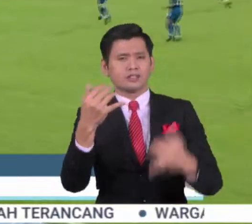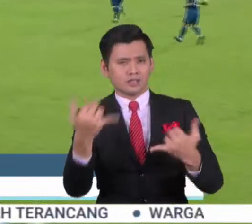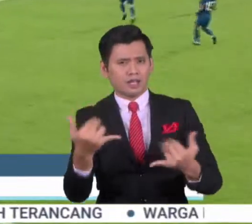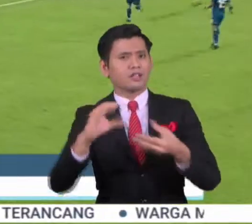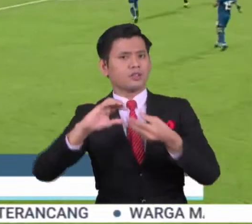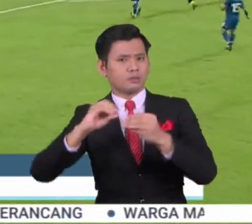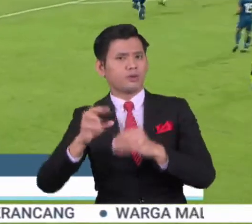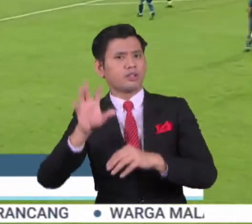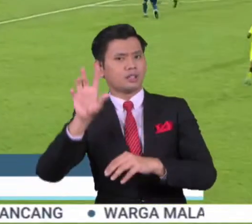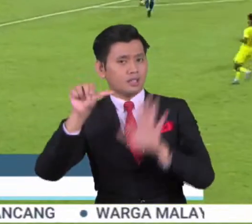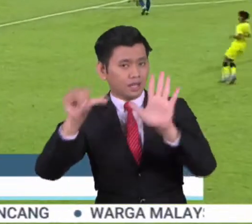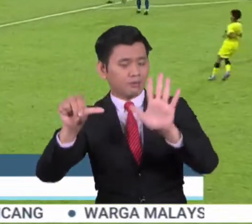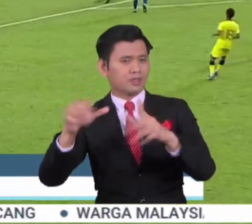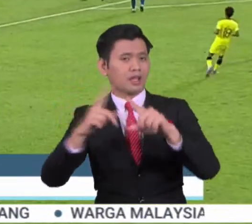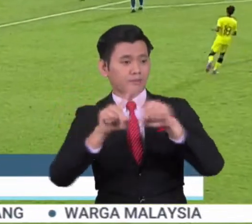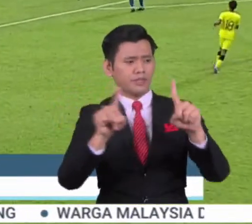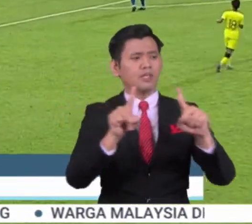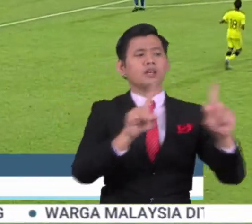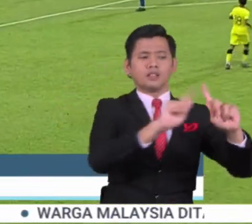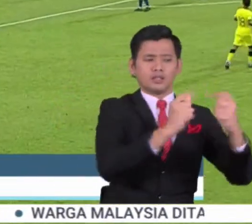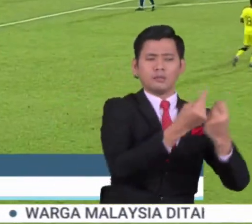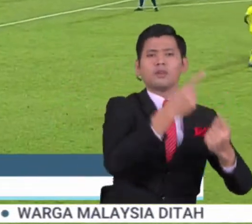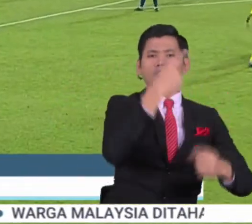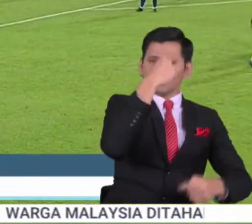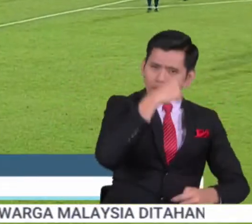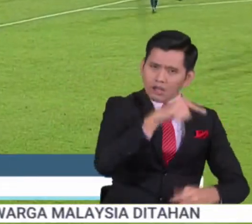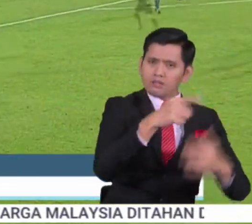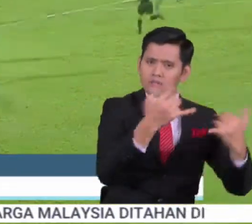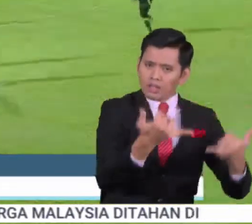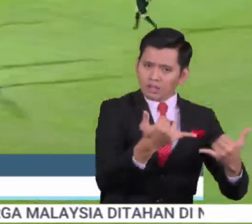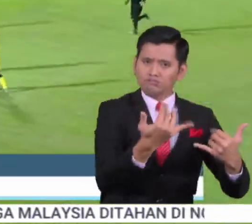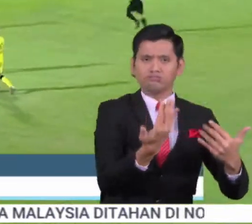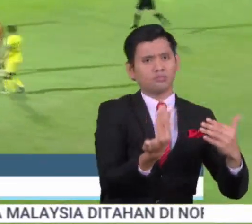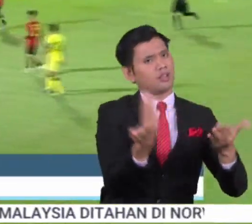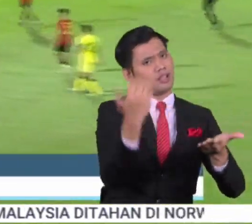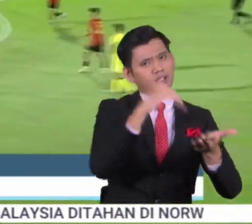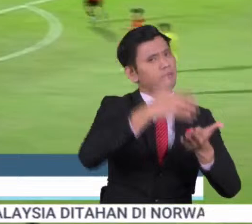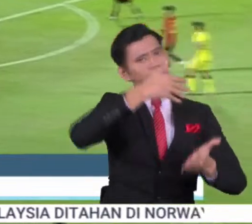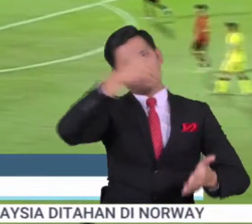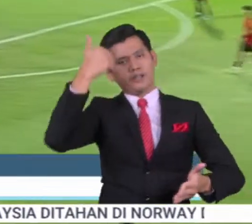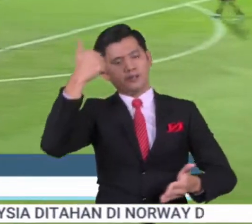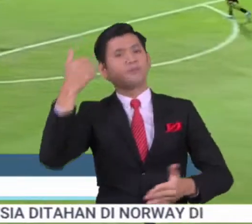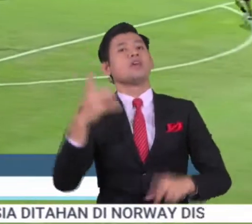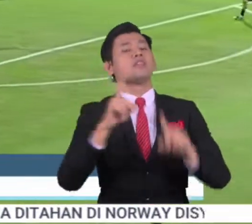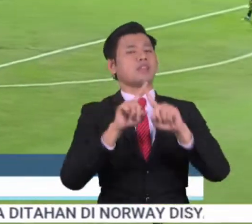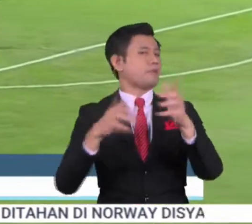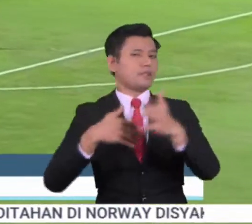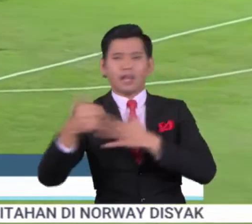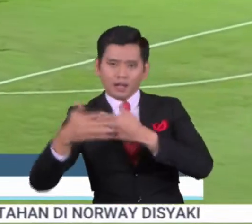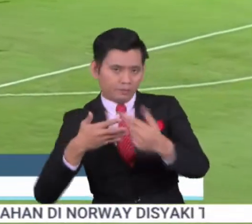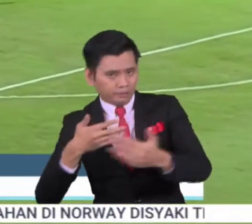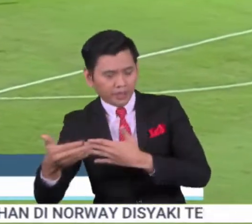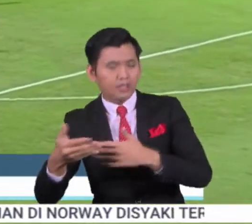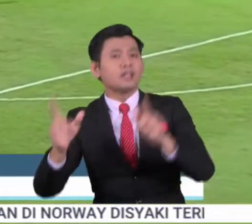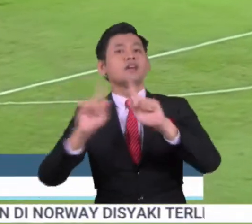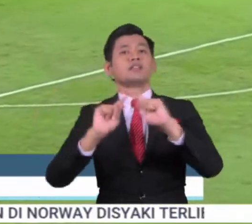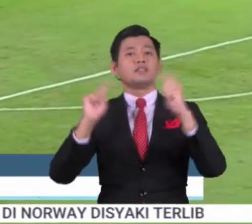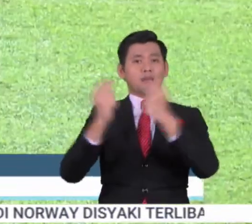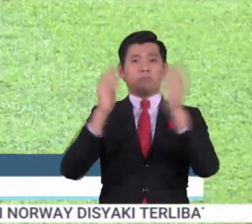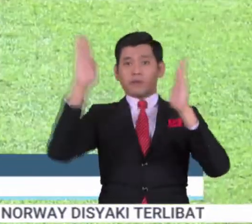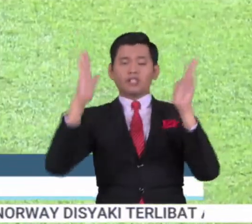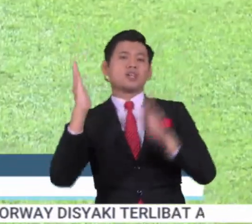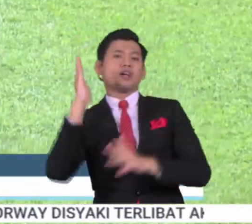kedudukan teratas dengan kelebihan jaringan. Biarpun anak buah ELA Barisan masih boleh mengharapkan slot selaku 4 naib juara terbaik untuk